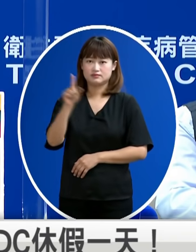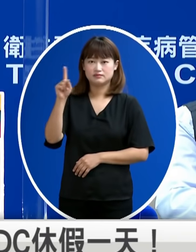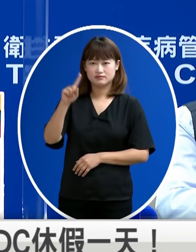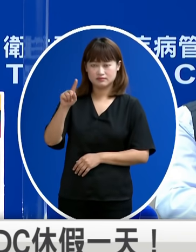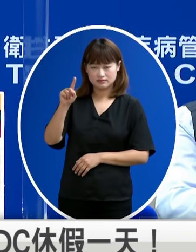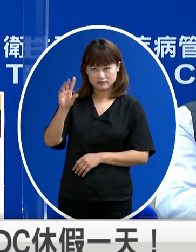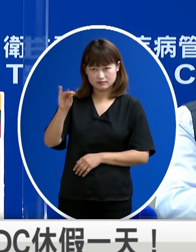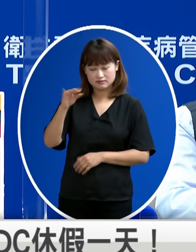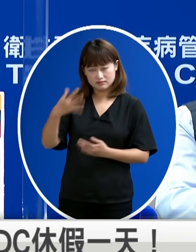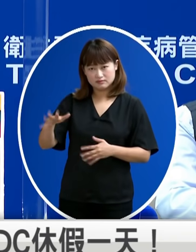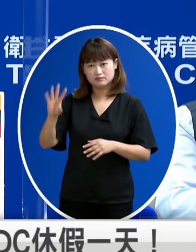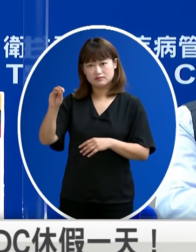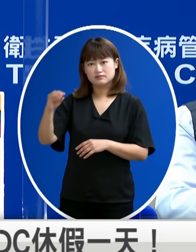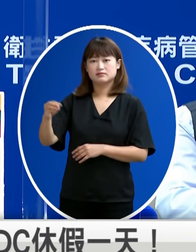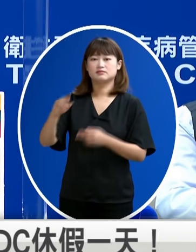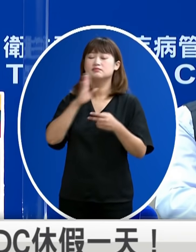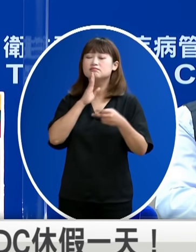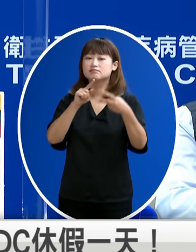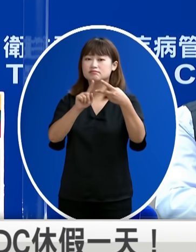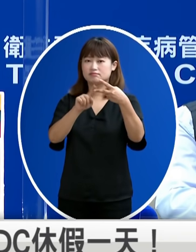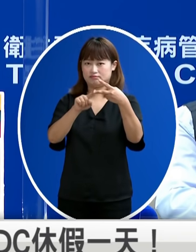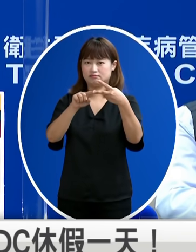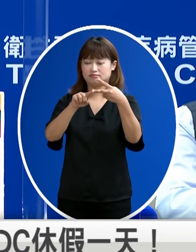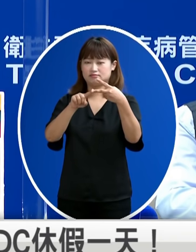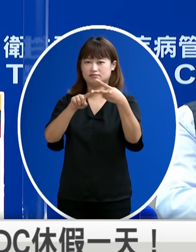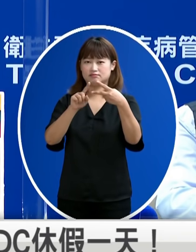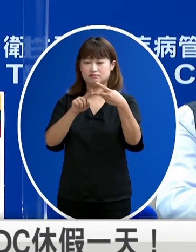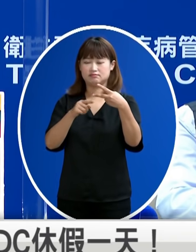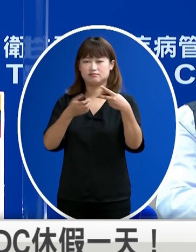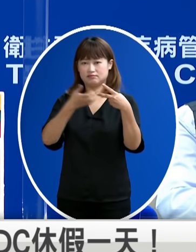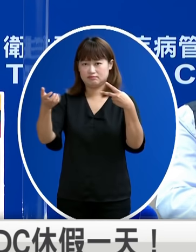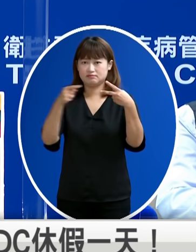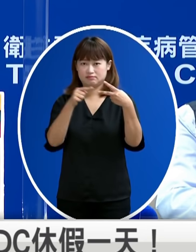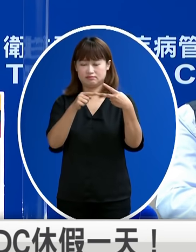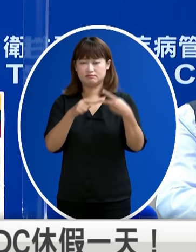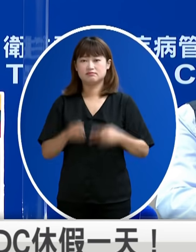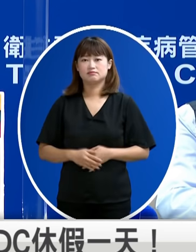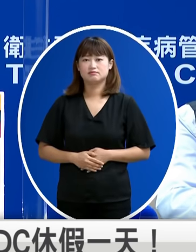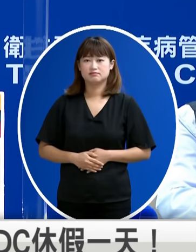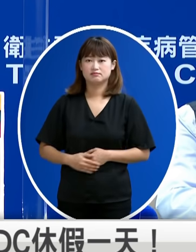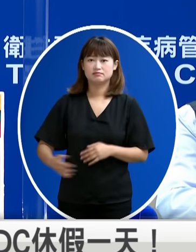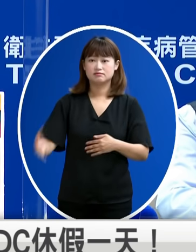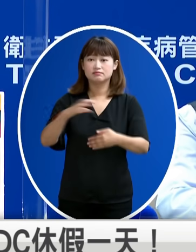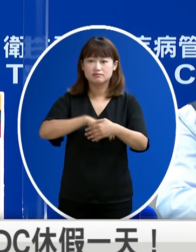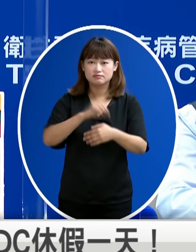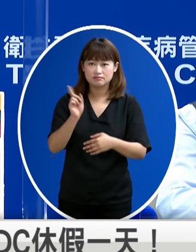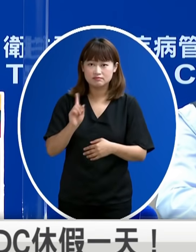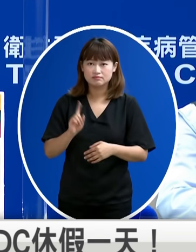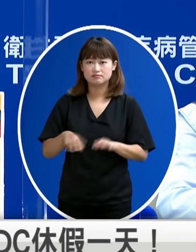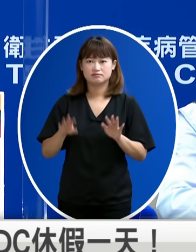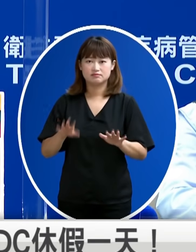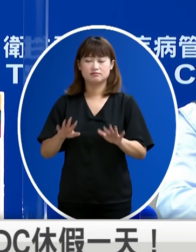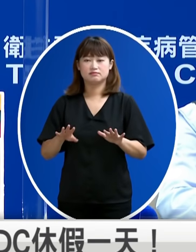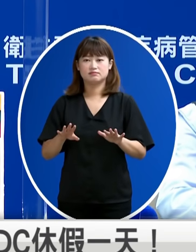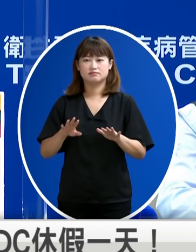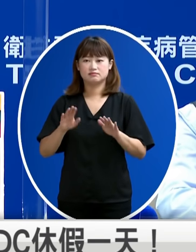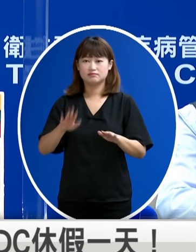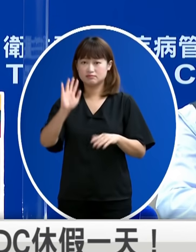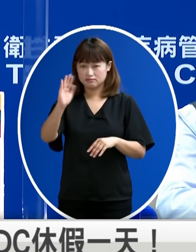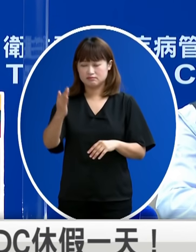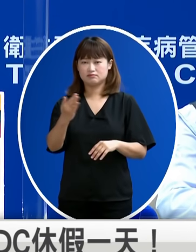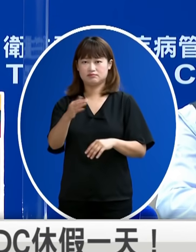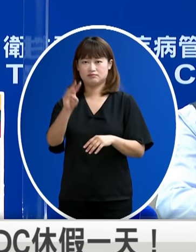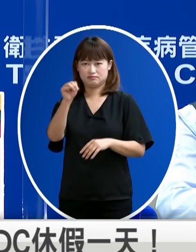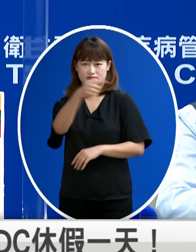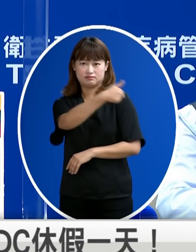第二剂哈，但是打第二剂，所以好基本上包括我们的库存现在大概150-160万哈，那可以包